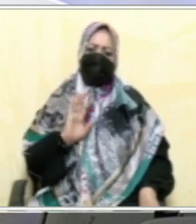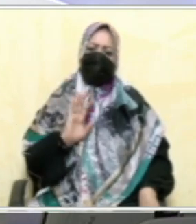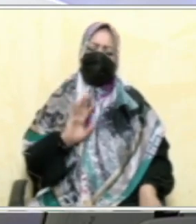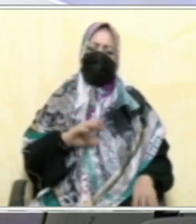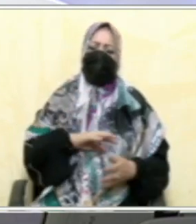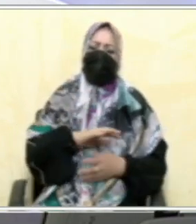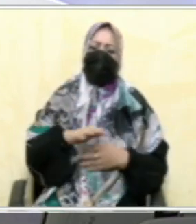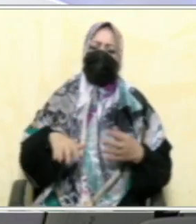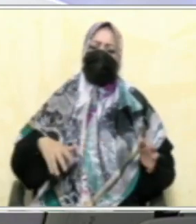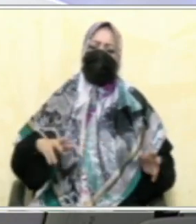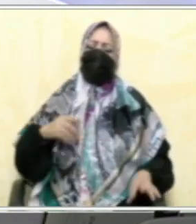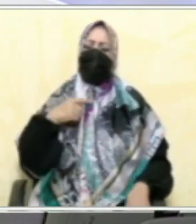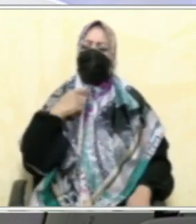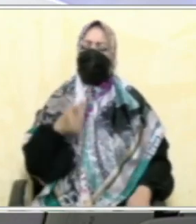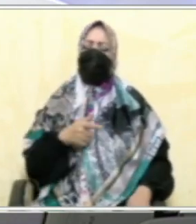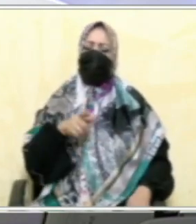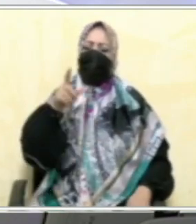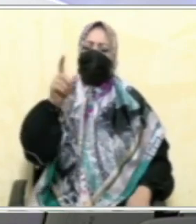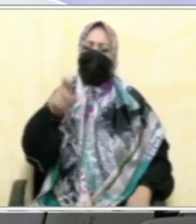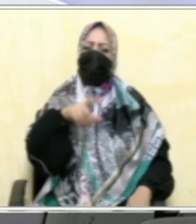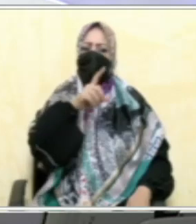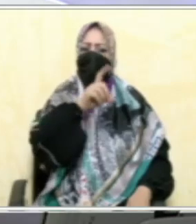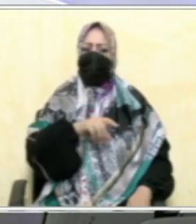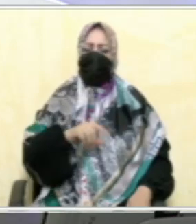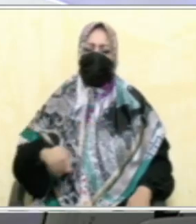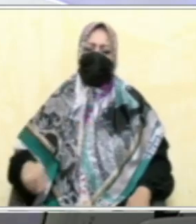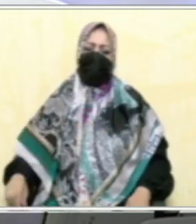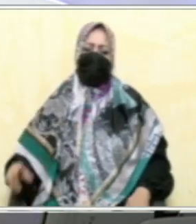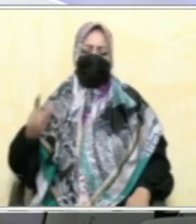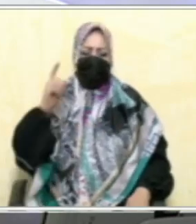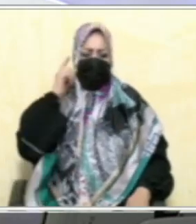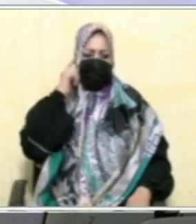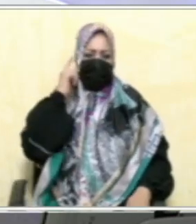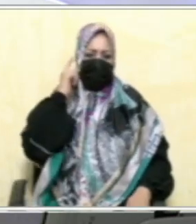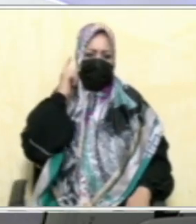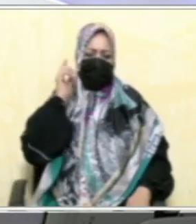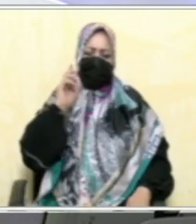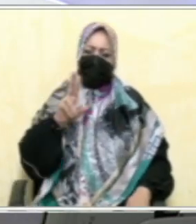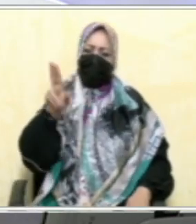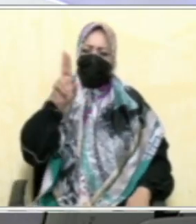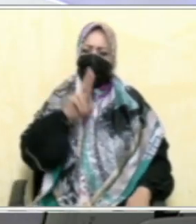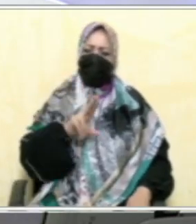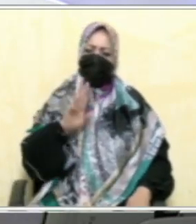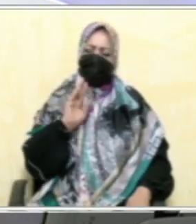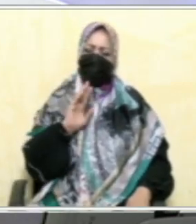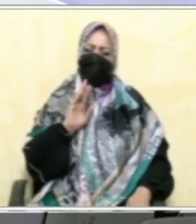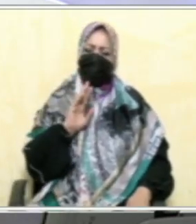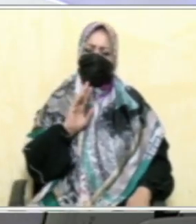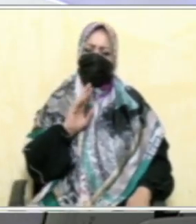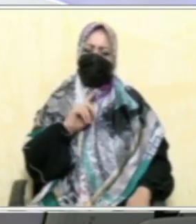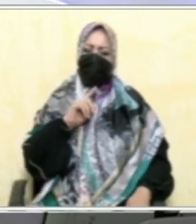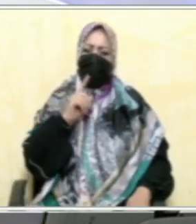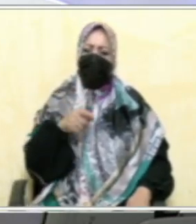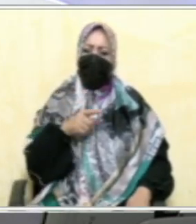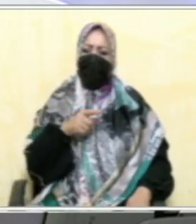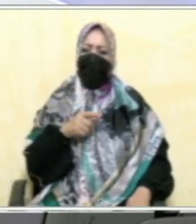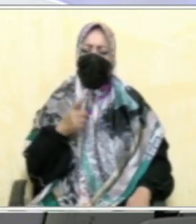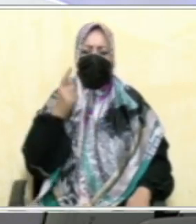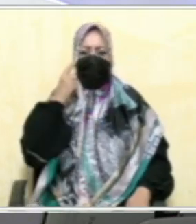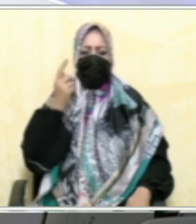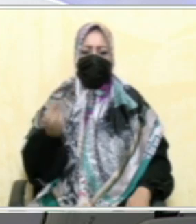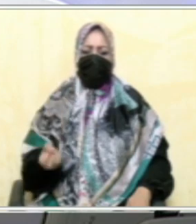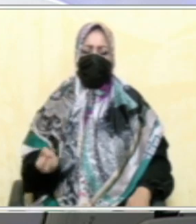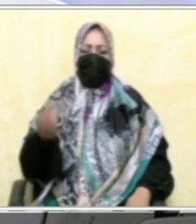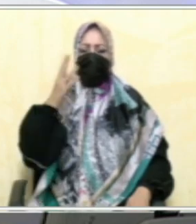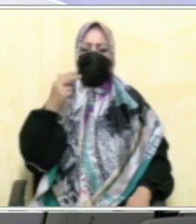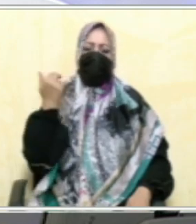طيب هكذا. أما جيت تقولي لها هذا حرام وهذا من الكبائر زي المثال اللي جبت لكم، المرأة المعتدة حرام عليها يقعد رجليها